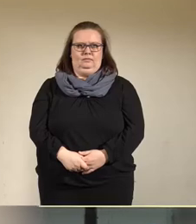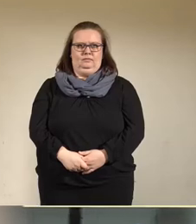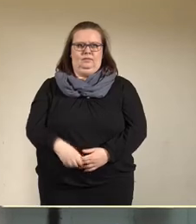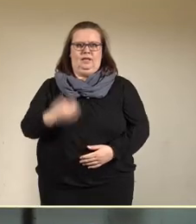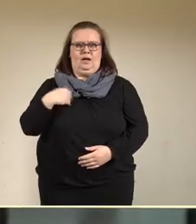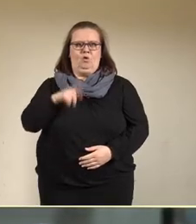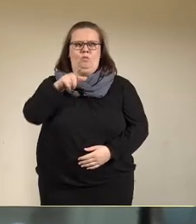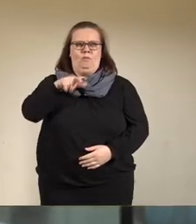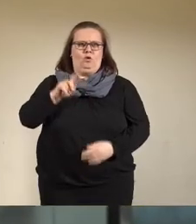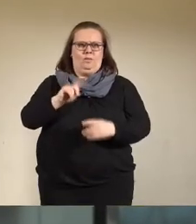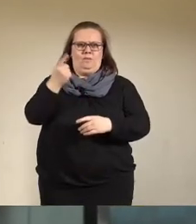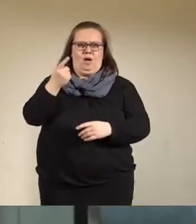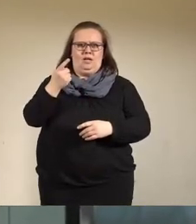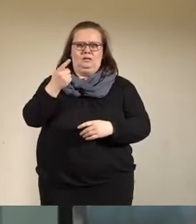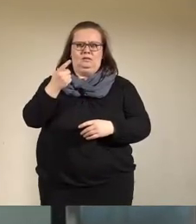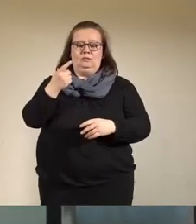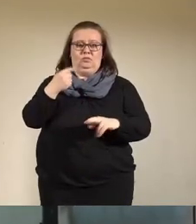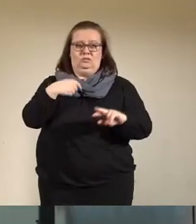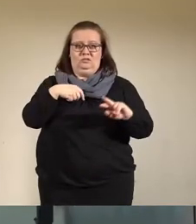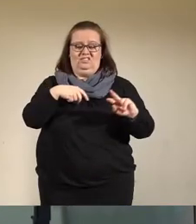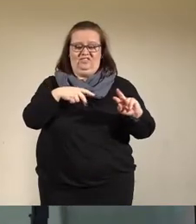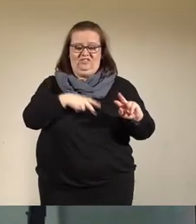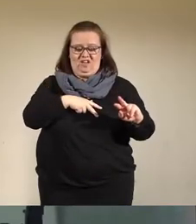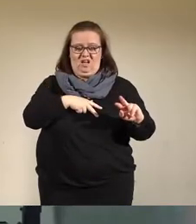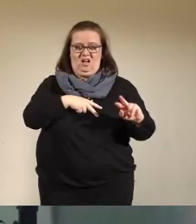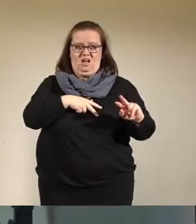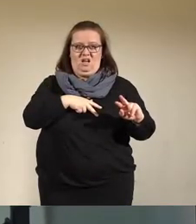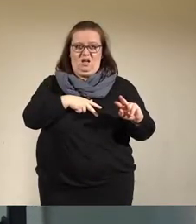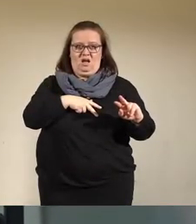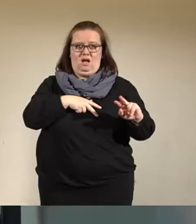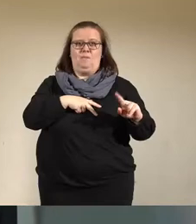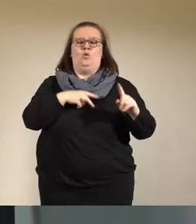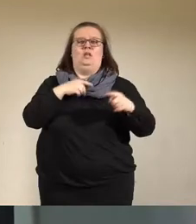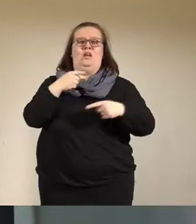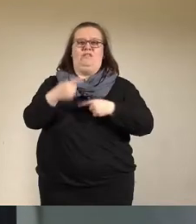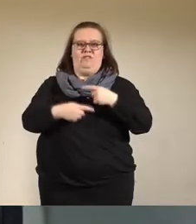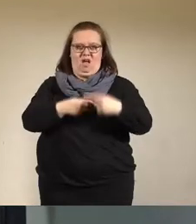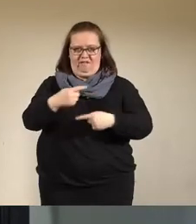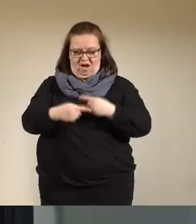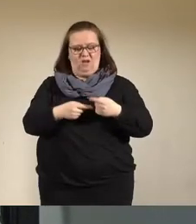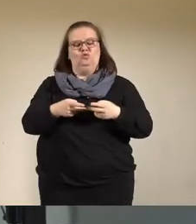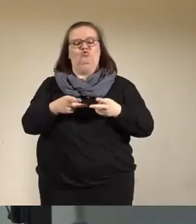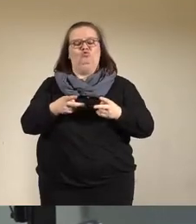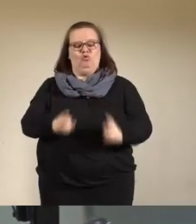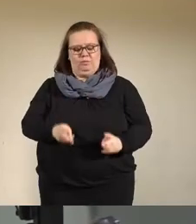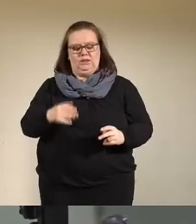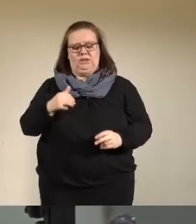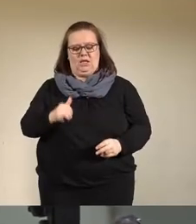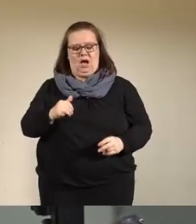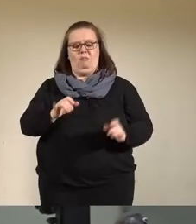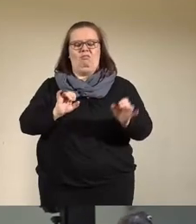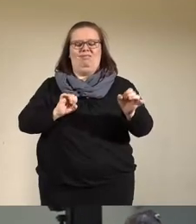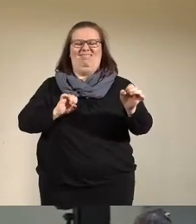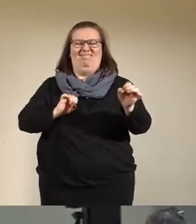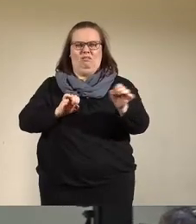Herr Oberbürgermeister, in der Tat glaube ich, also das Verfahren mag ja richtig sein, aber